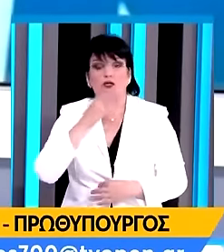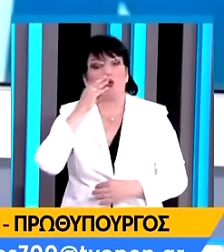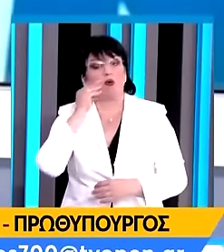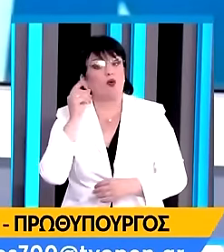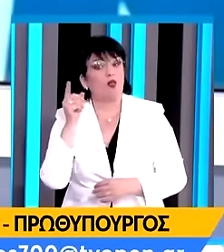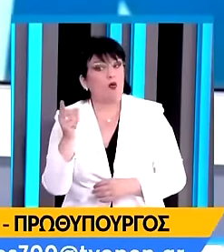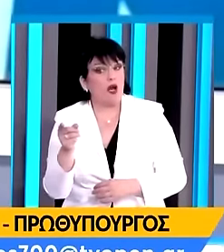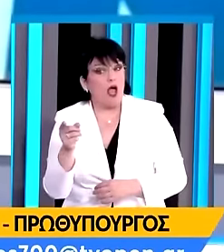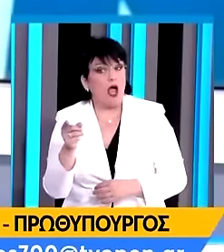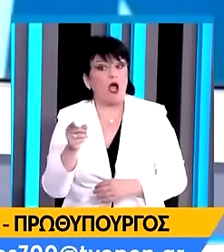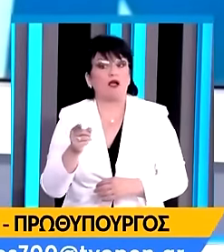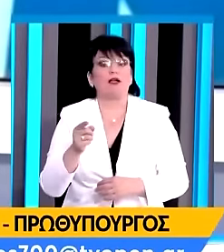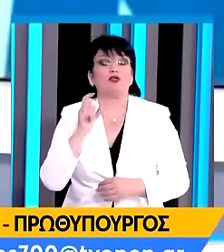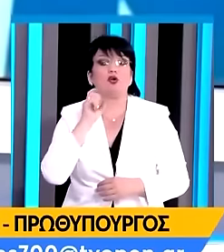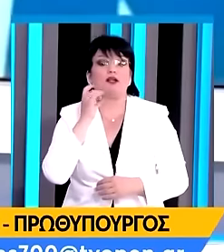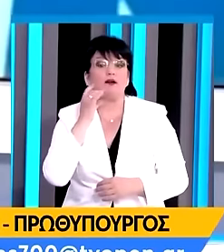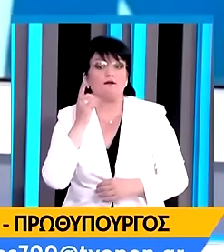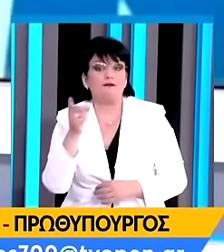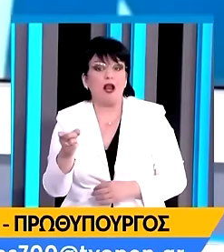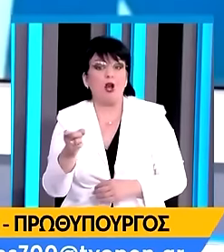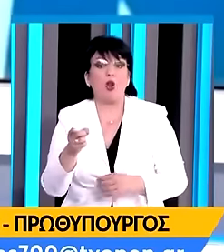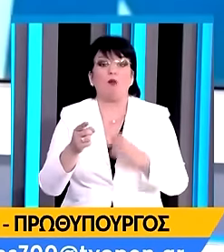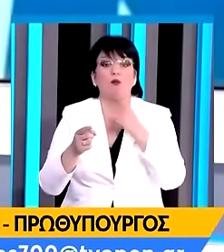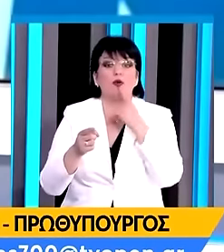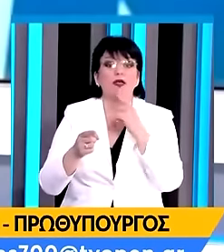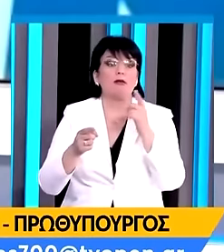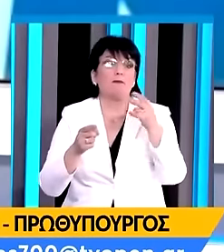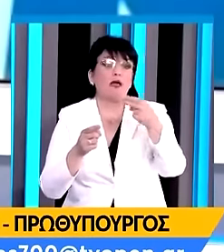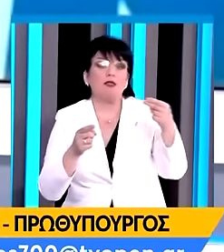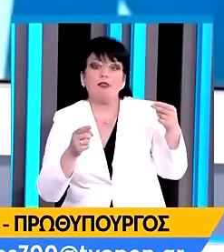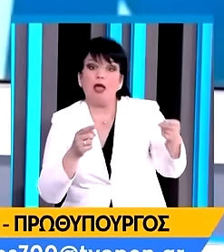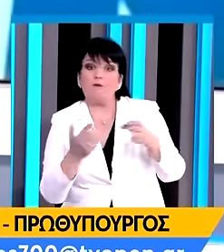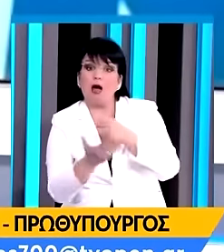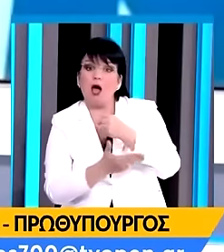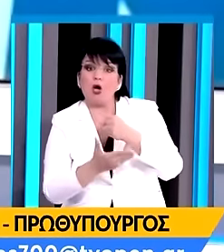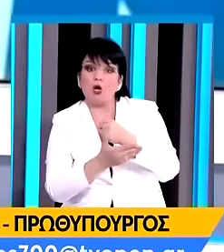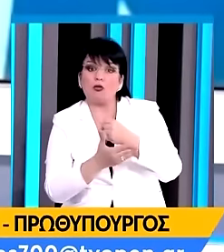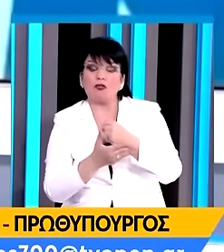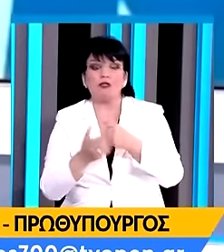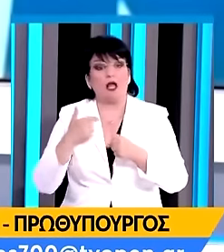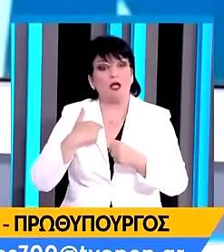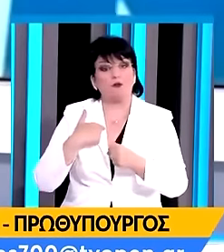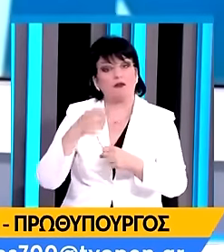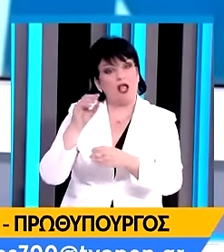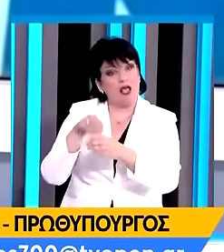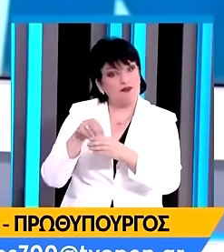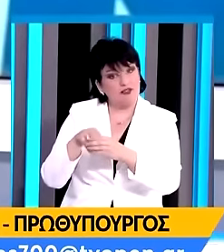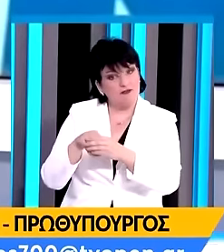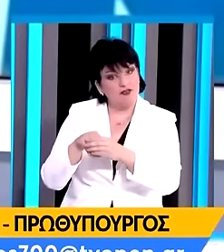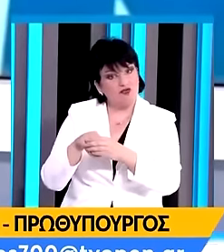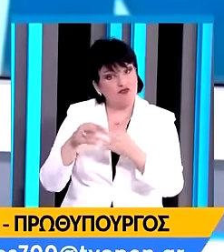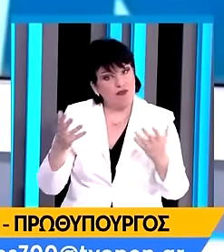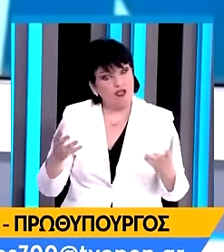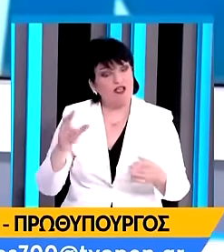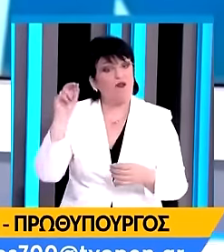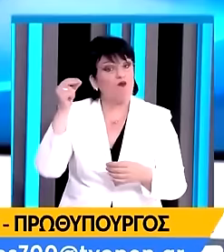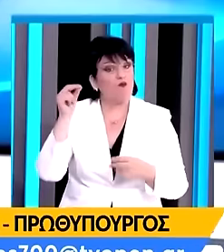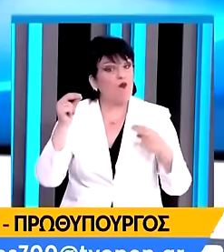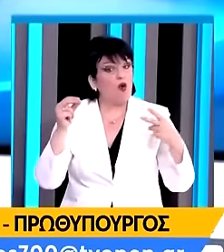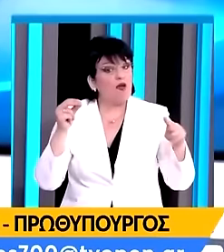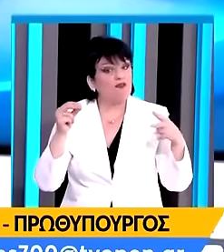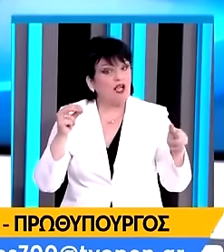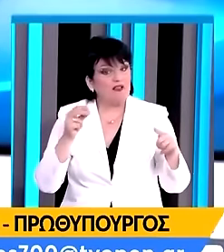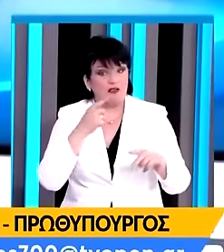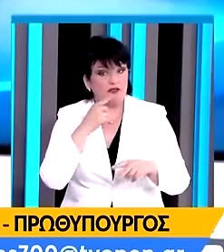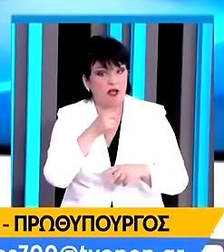Ανδρουλάκη ή τον κύριο Βελόπουλο, τον κύριο Νατσιό, να λένε μία κουβέντα για αυτά? Μα για αυτά θα ψηφίσουμε. στις εκλογές της 9ης Ιουλίου. Ούτε οι βουλευτές σας πολύ λένε εδώ που τα